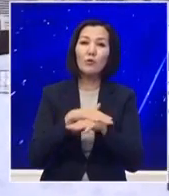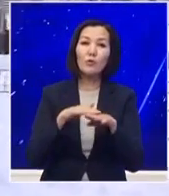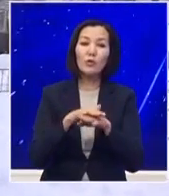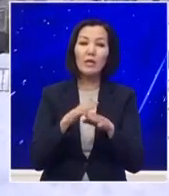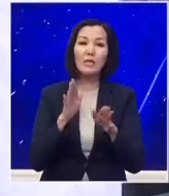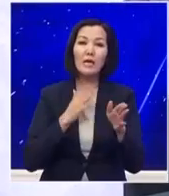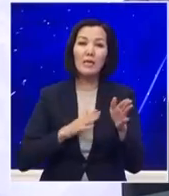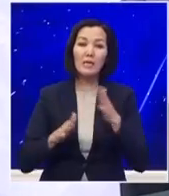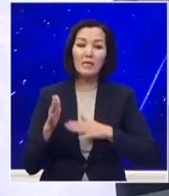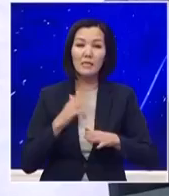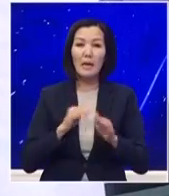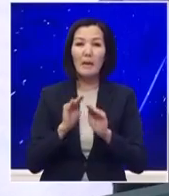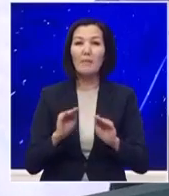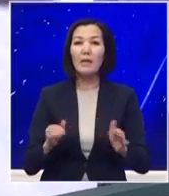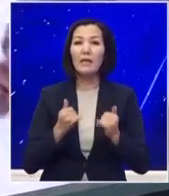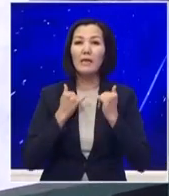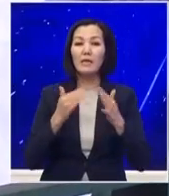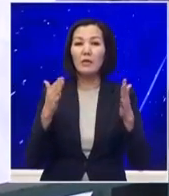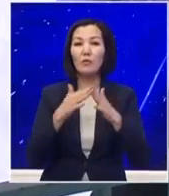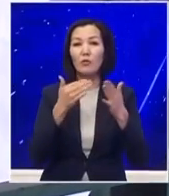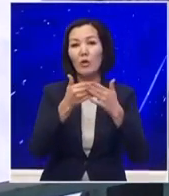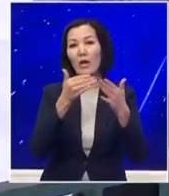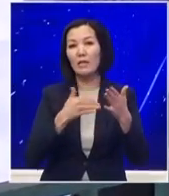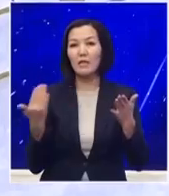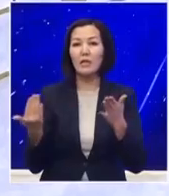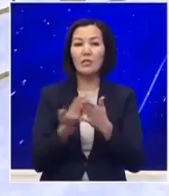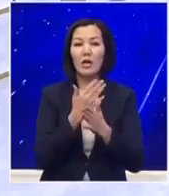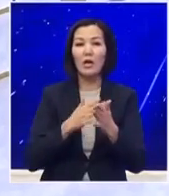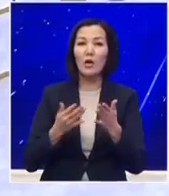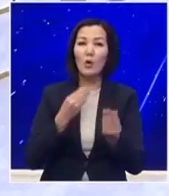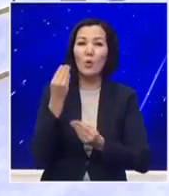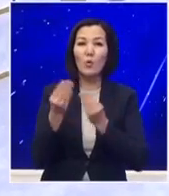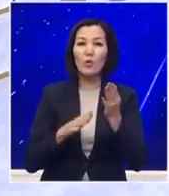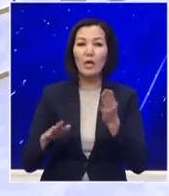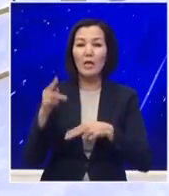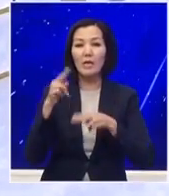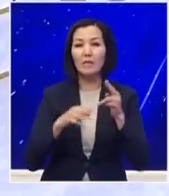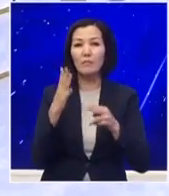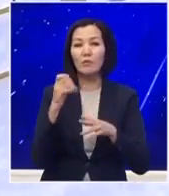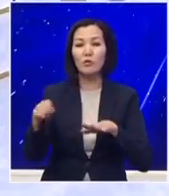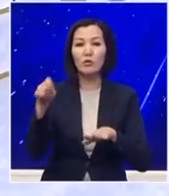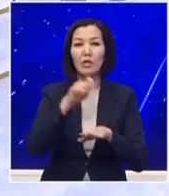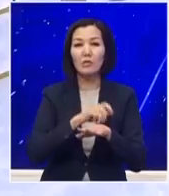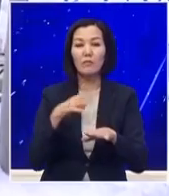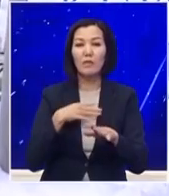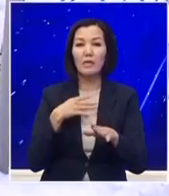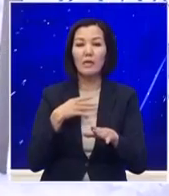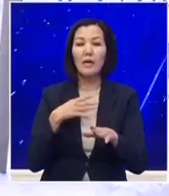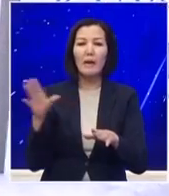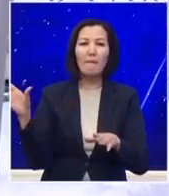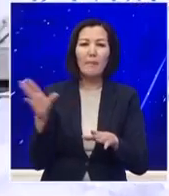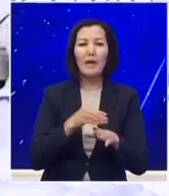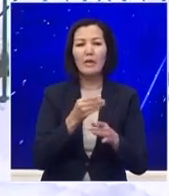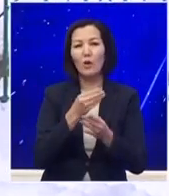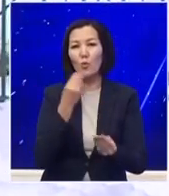риза. Өткен жылы балаларға арнап, үй алдынан жапшаңа ойын алаңы салынды. Аумағы 500 шаршы метр. Әткеншектен бастап,